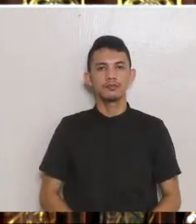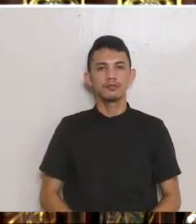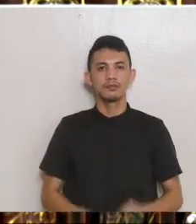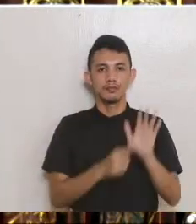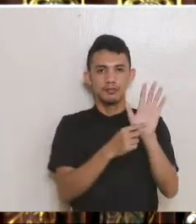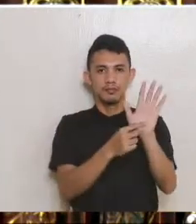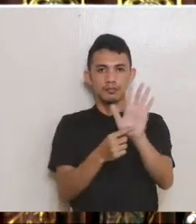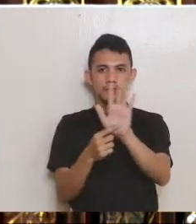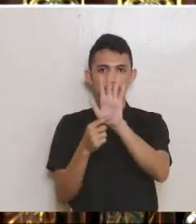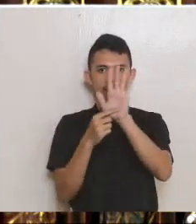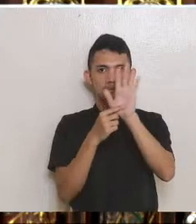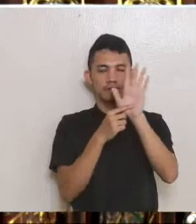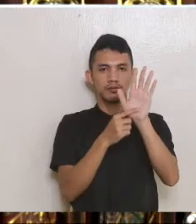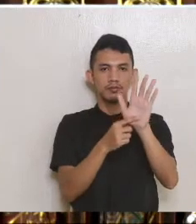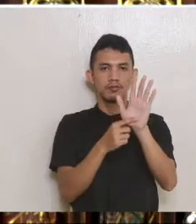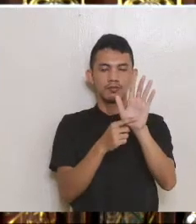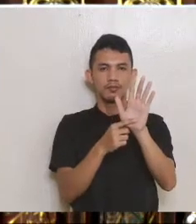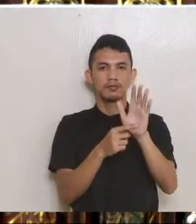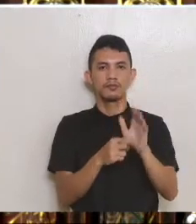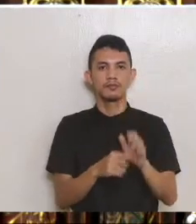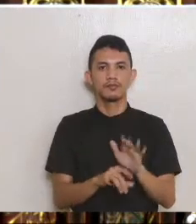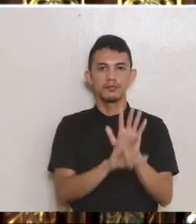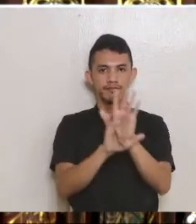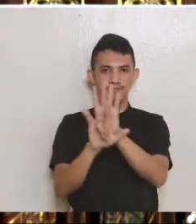Ipakita ta ang paginigsuunay.